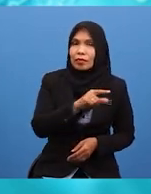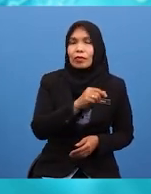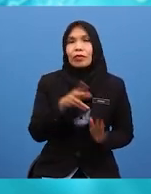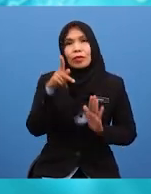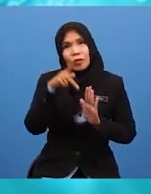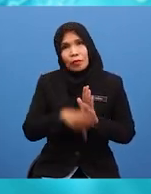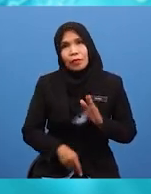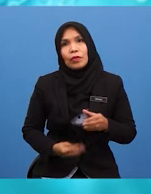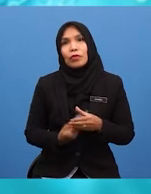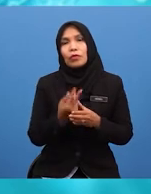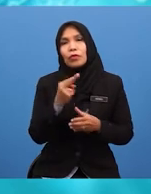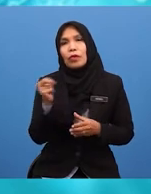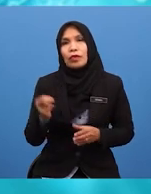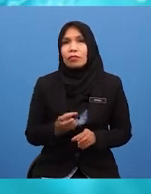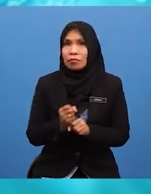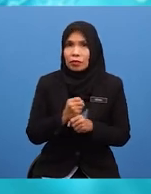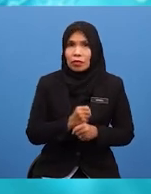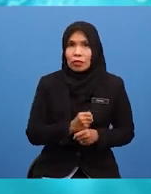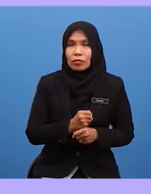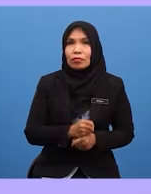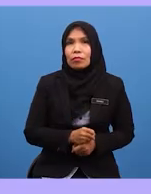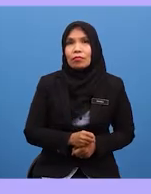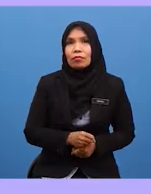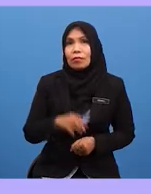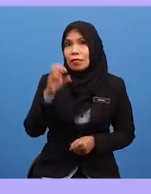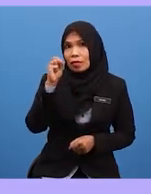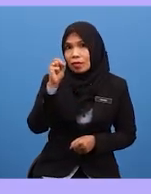pertumbuhan berbentuk sigmoid.